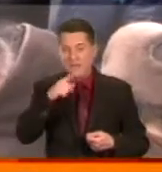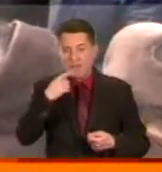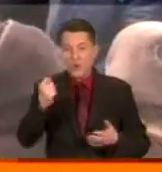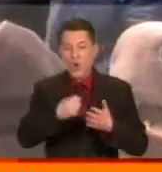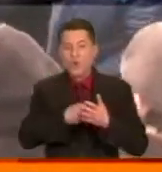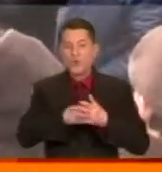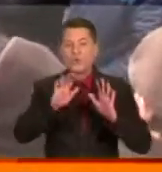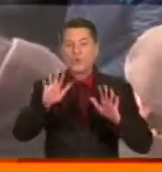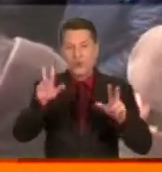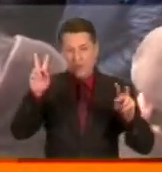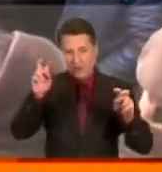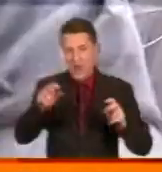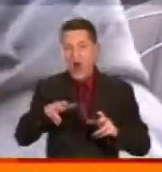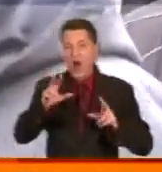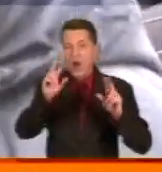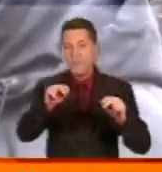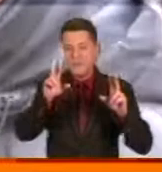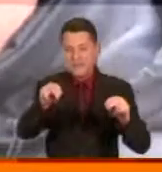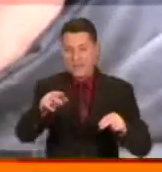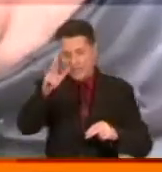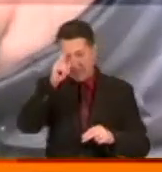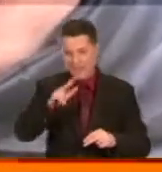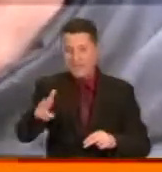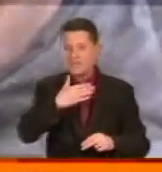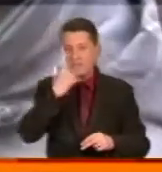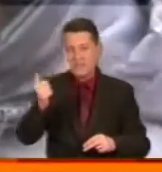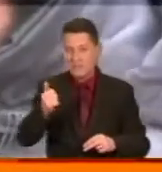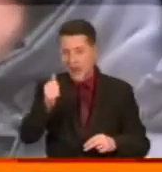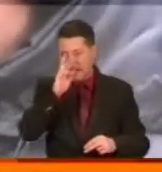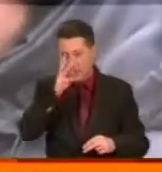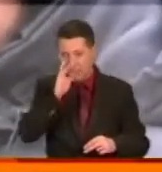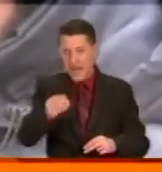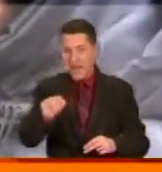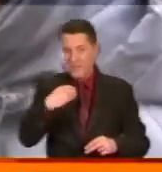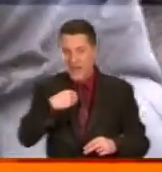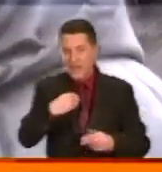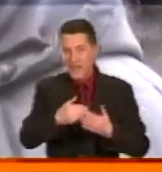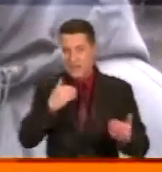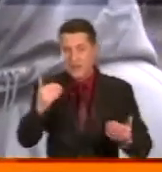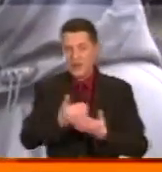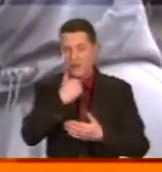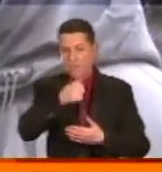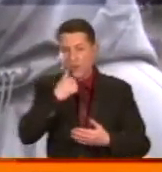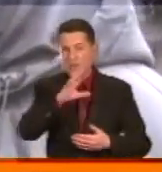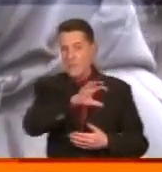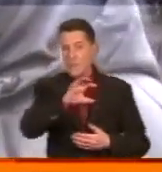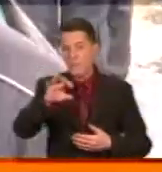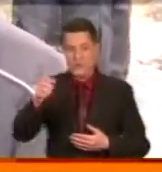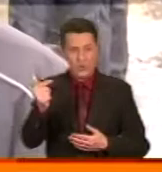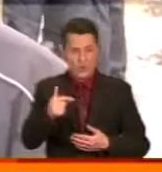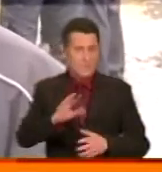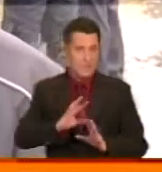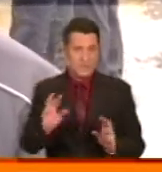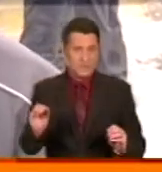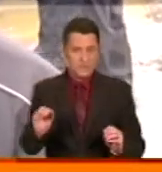лише обіцянками. 3 місяці нема заробітної плати. Дали раз там перед Новим годом 500 гривень. І все. Їм